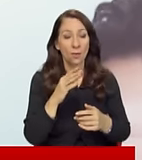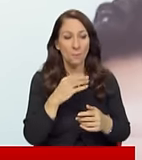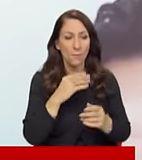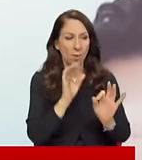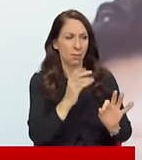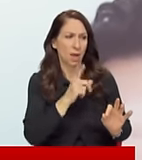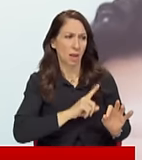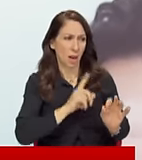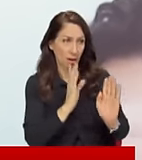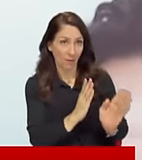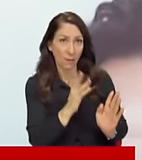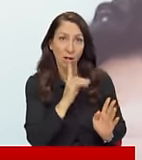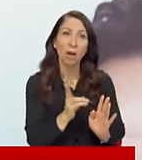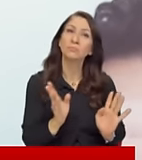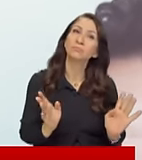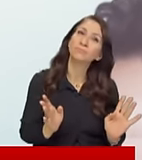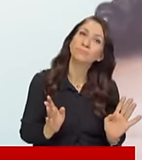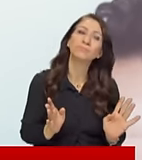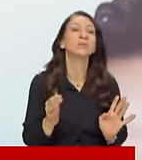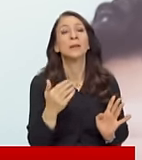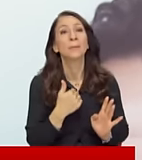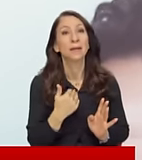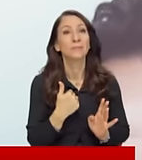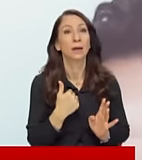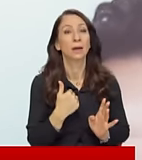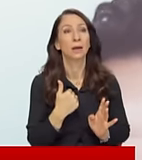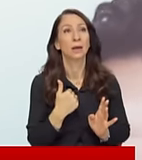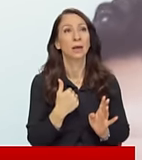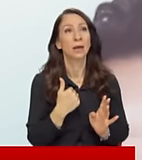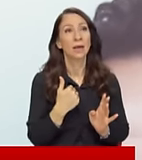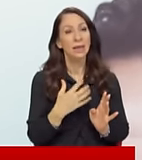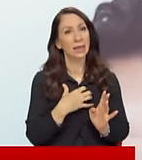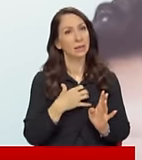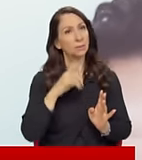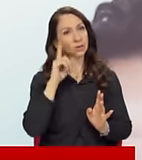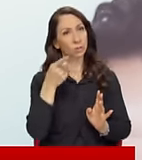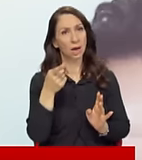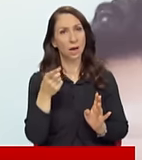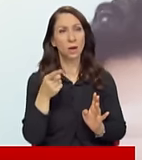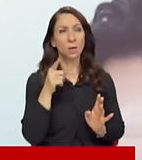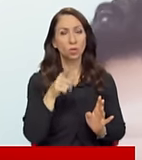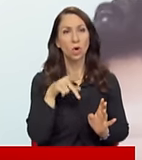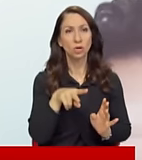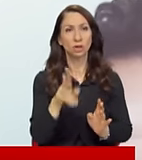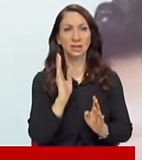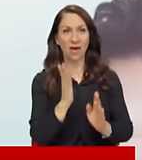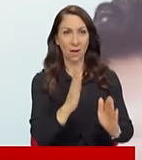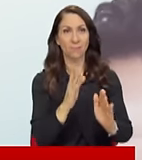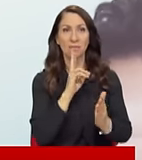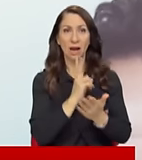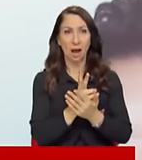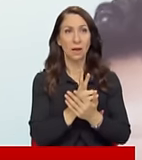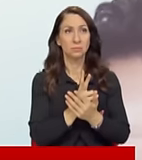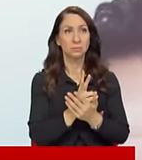devam etmeye karar verdiler. Ve benim de kendi başıma bu yolculuğa devam etme